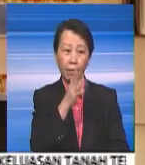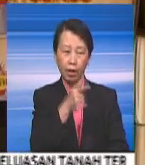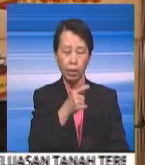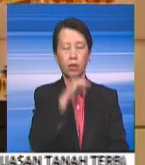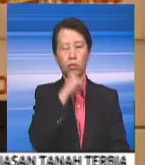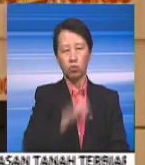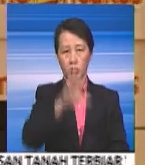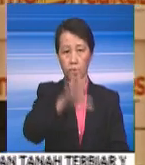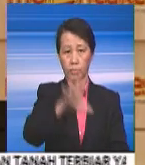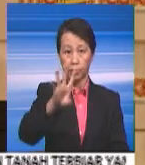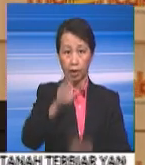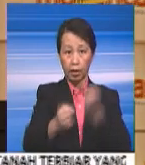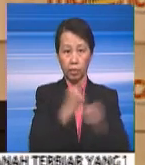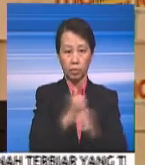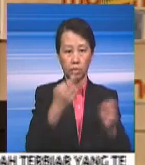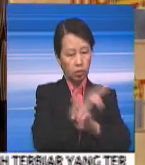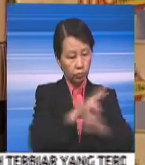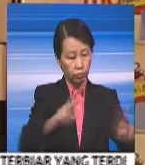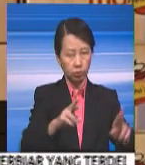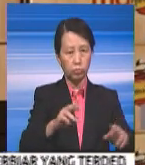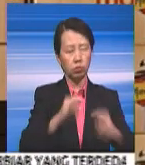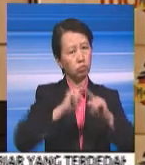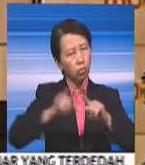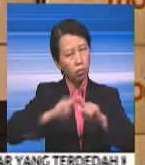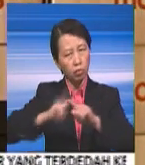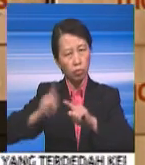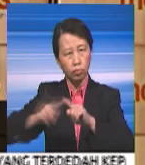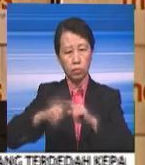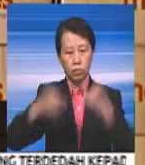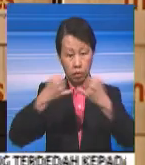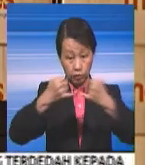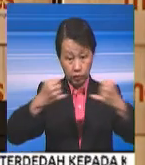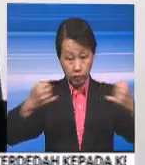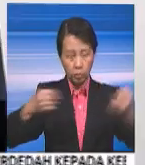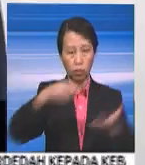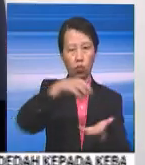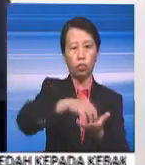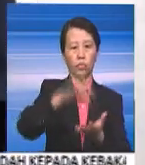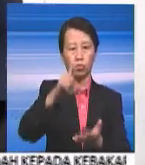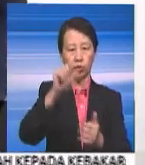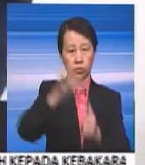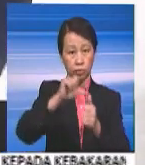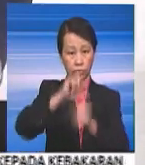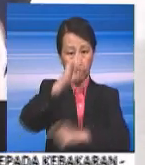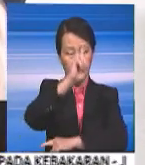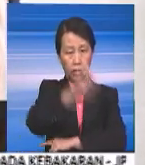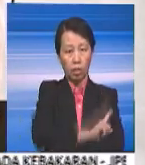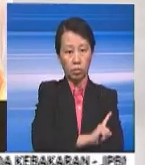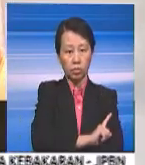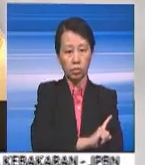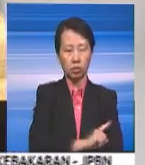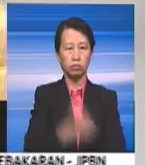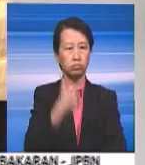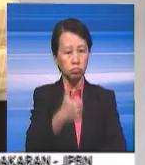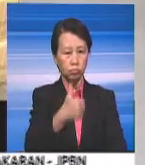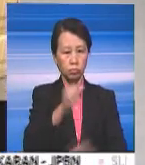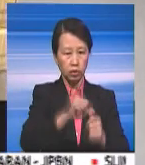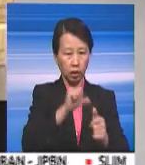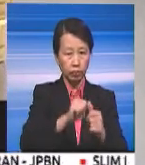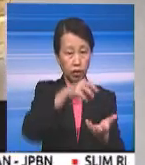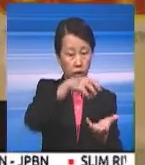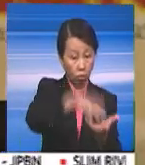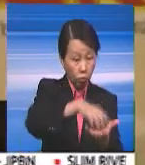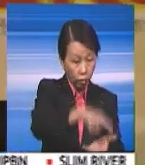itu kini menyediakan lebih 500 kuih bulan setiap hari. Menariknya, setiap kuih